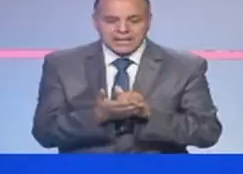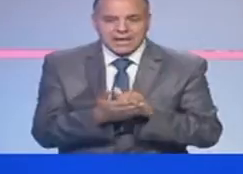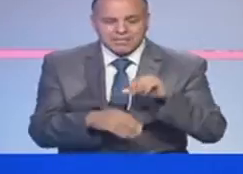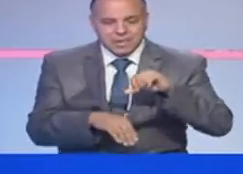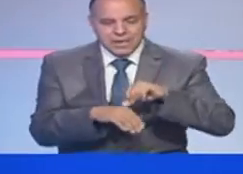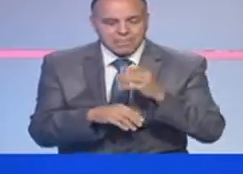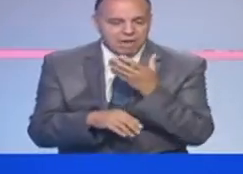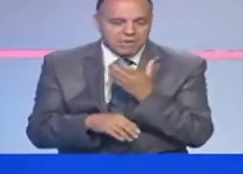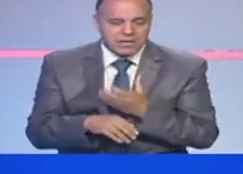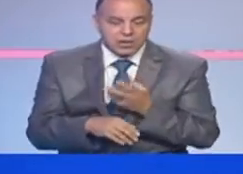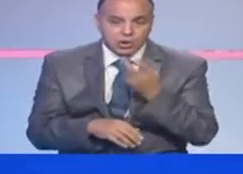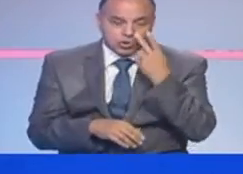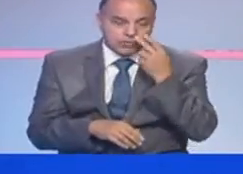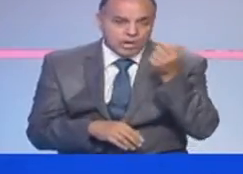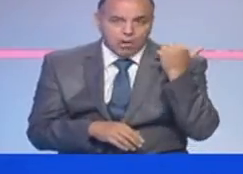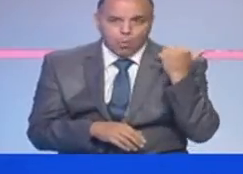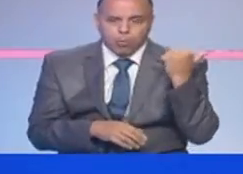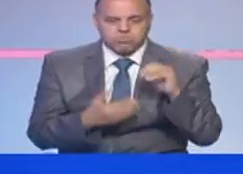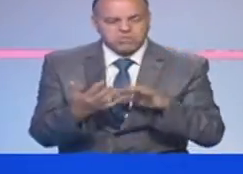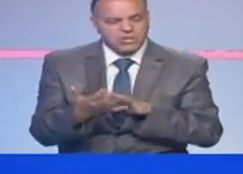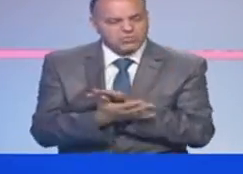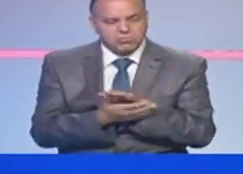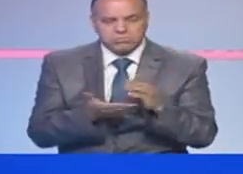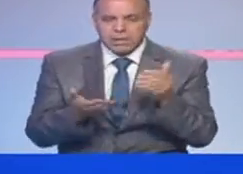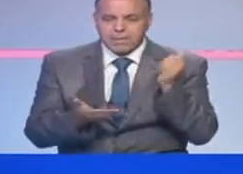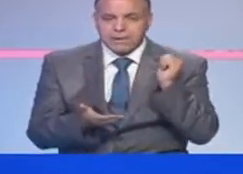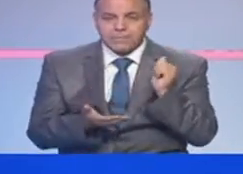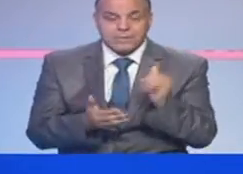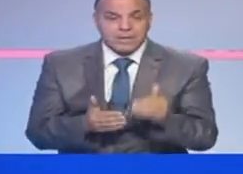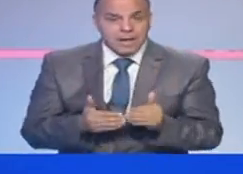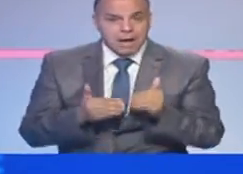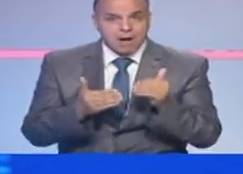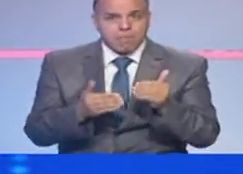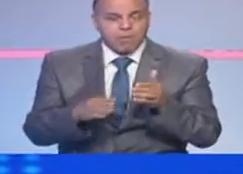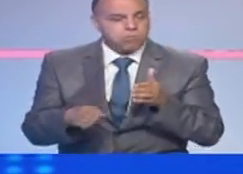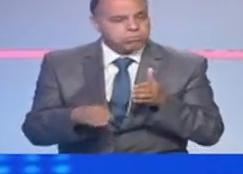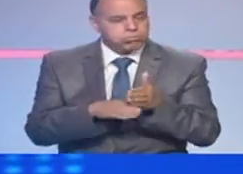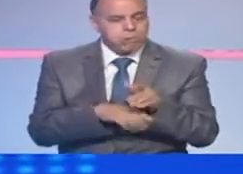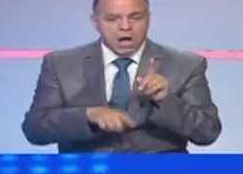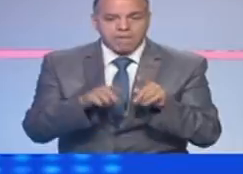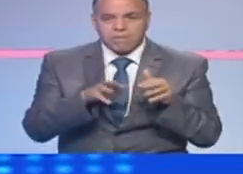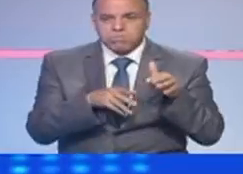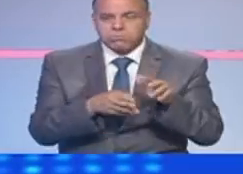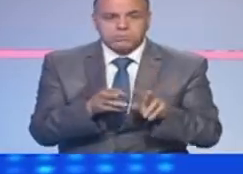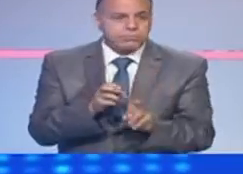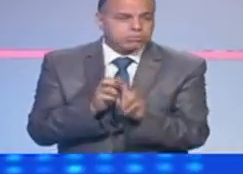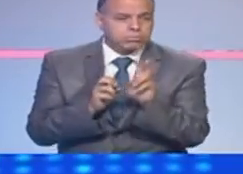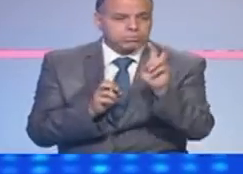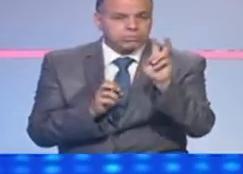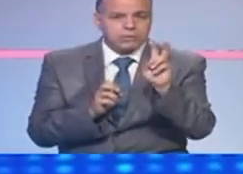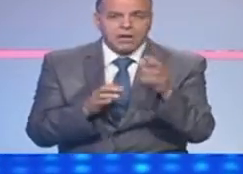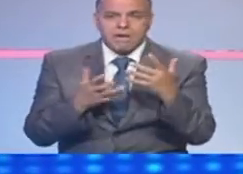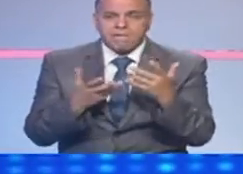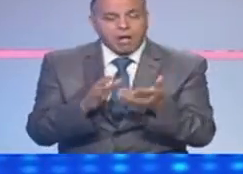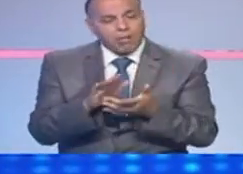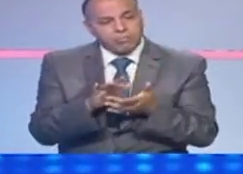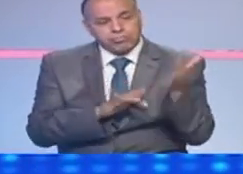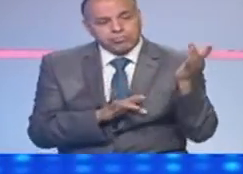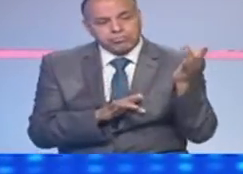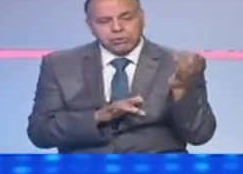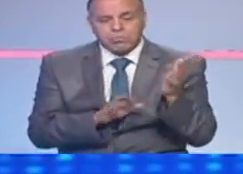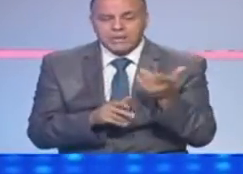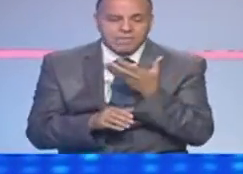الذي شهد امس حاله من الفوضى بعد اقتحام الالاف مدرجاته املا في الهروب من